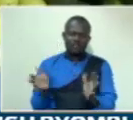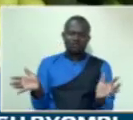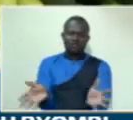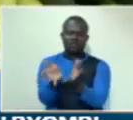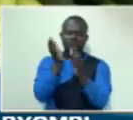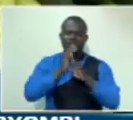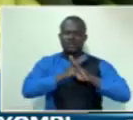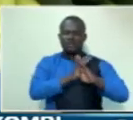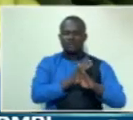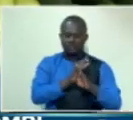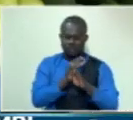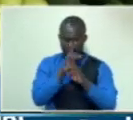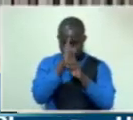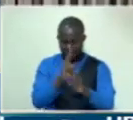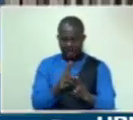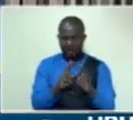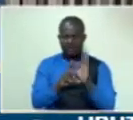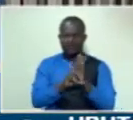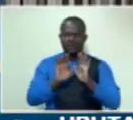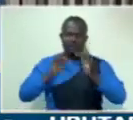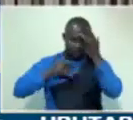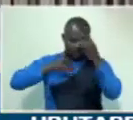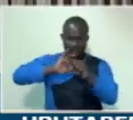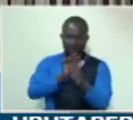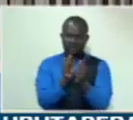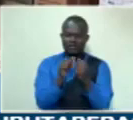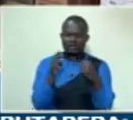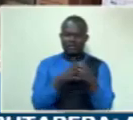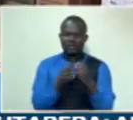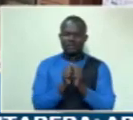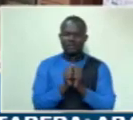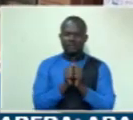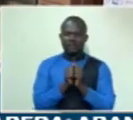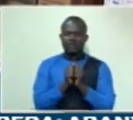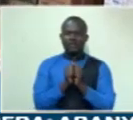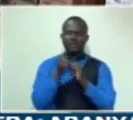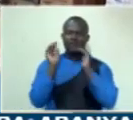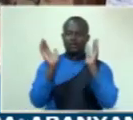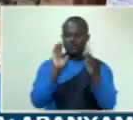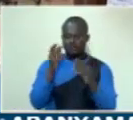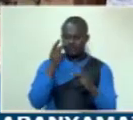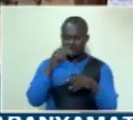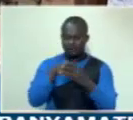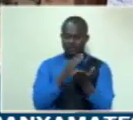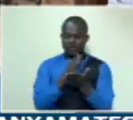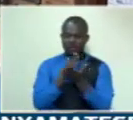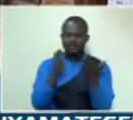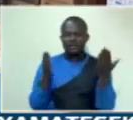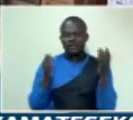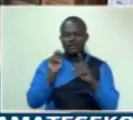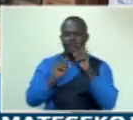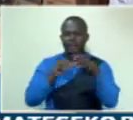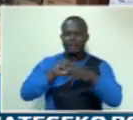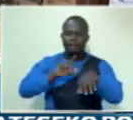babashishikariza kubahiriza ingamba zo kwirinda icyorezo cya COVID-19. Ugeranyije kureba mu by'ukuri abaturage mu gihe